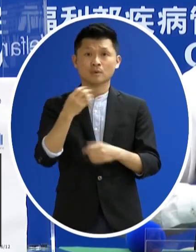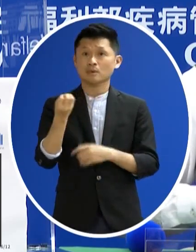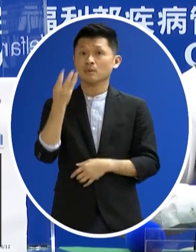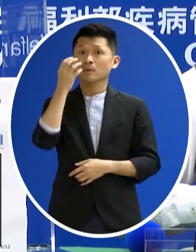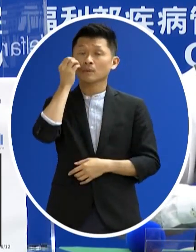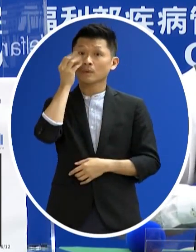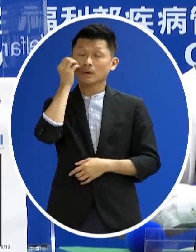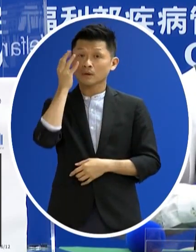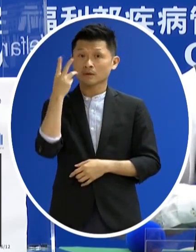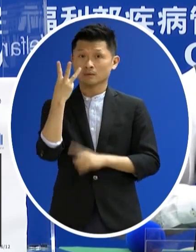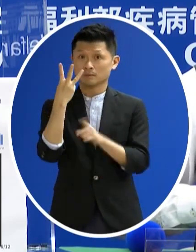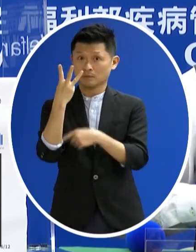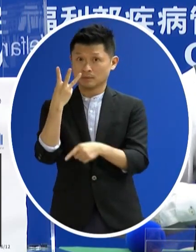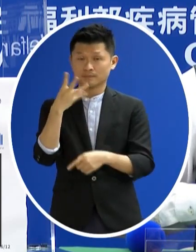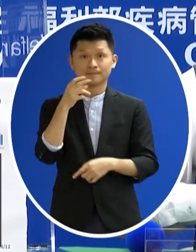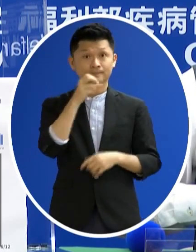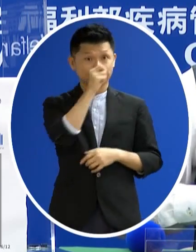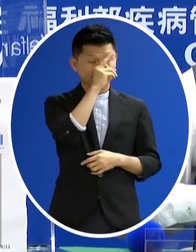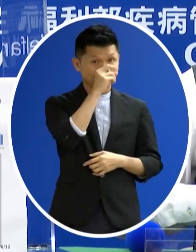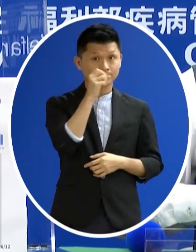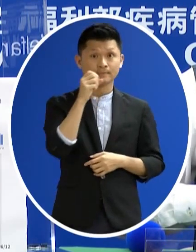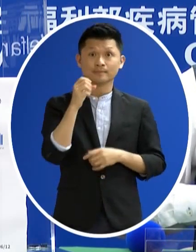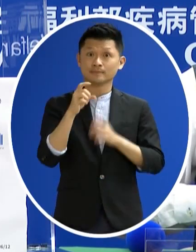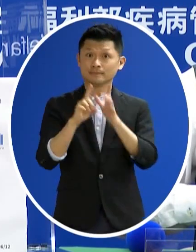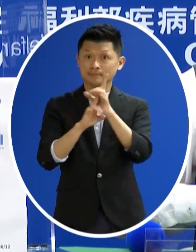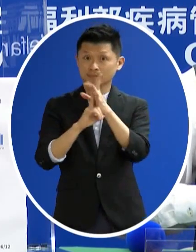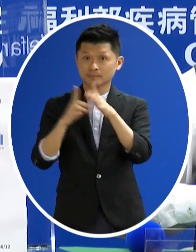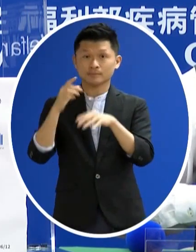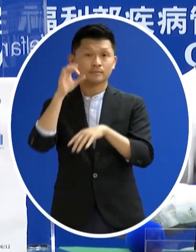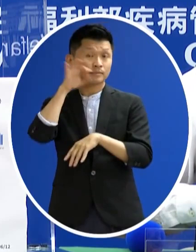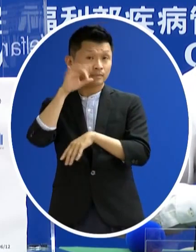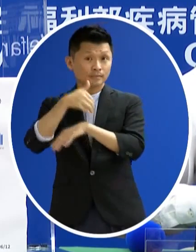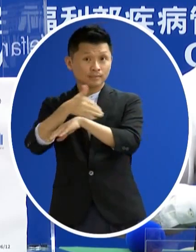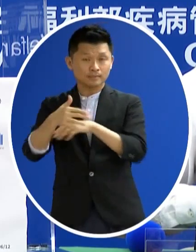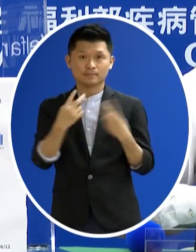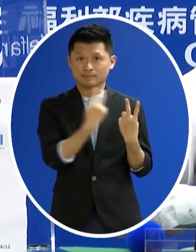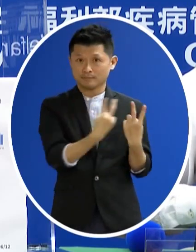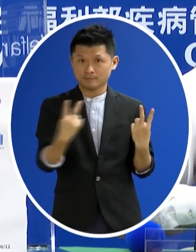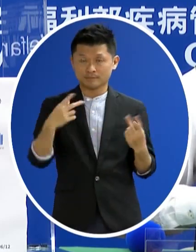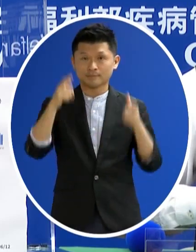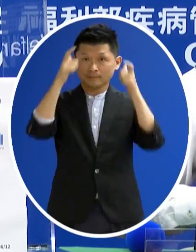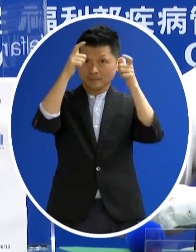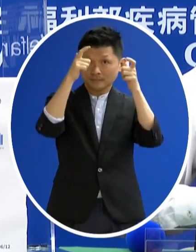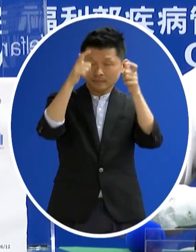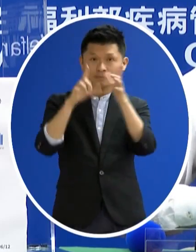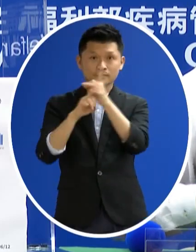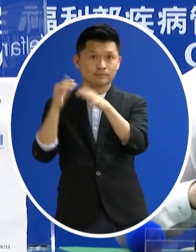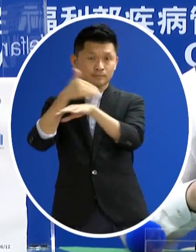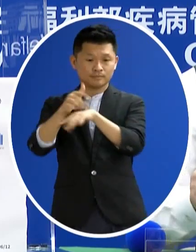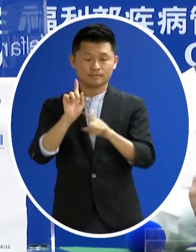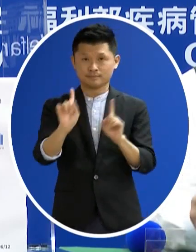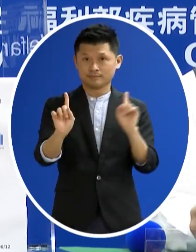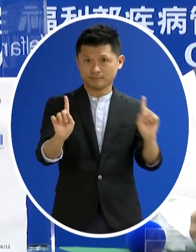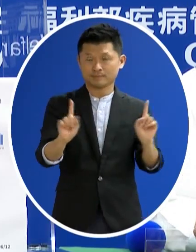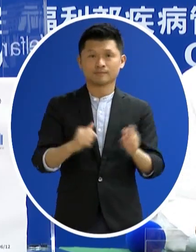3例，宜兰新竹彰化县及台中各2例，高雄市云林新竹县各1例。